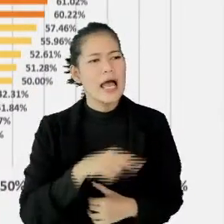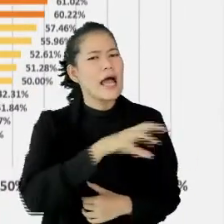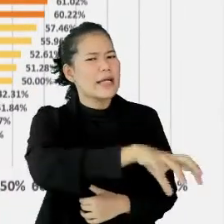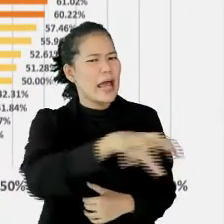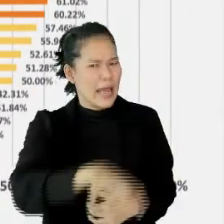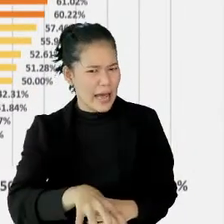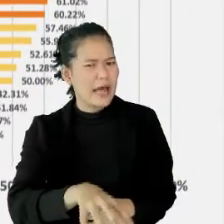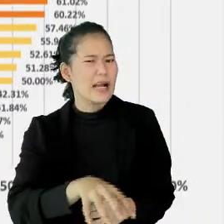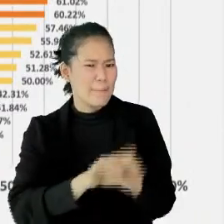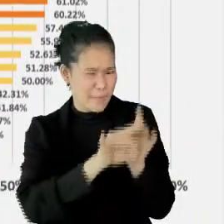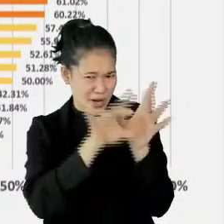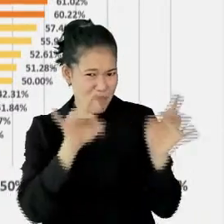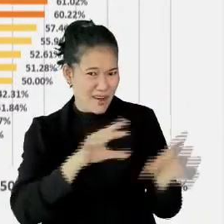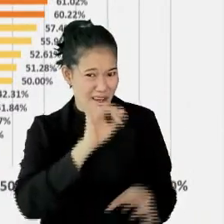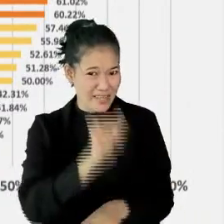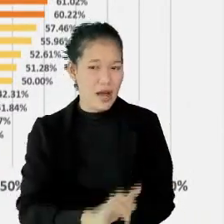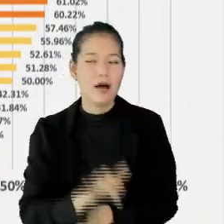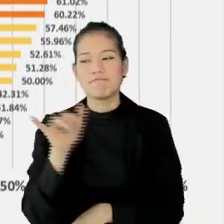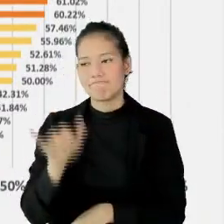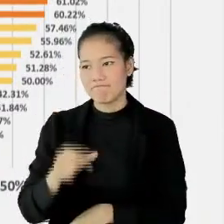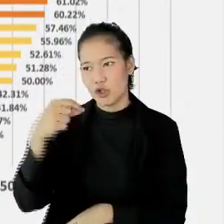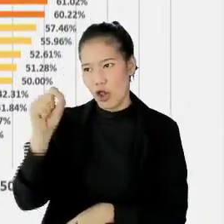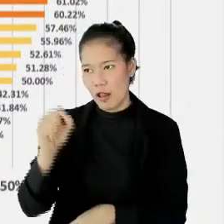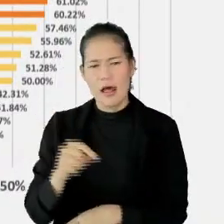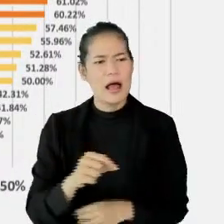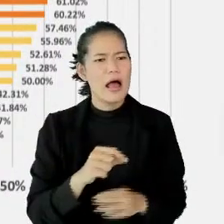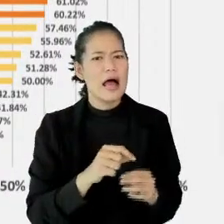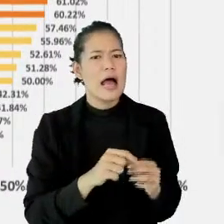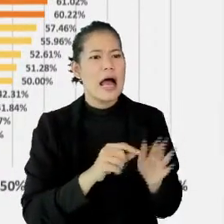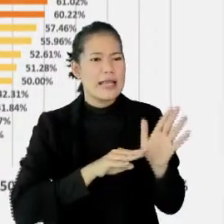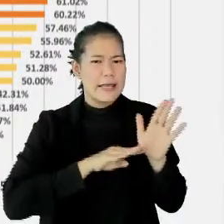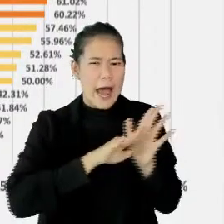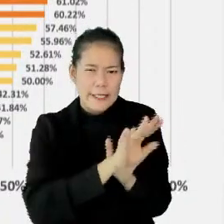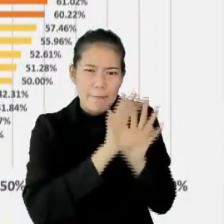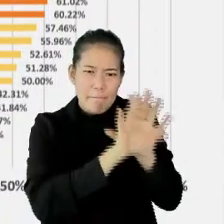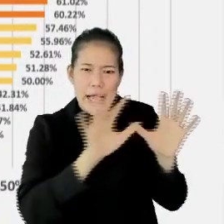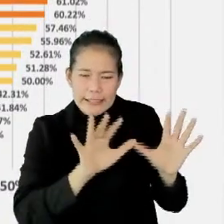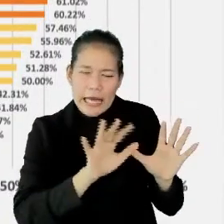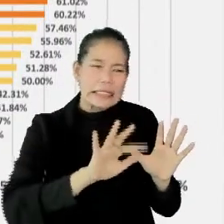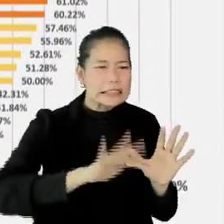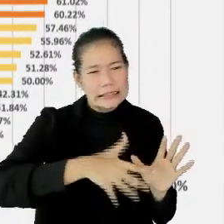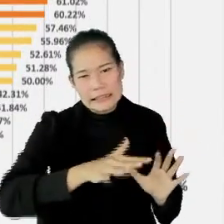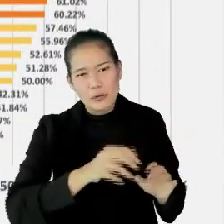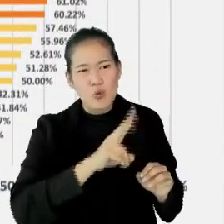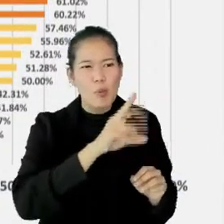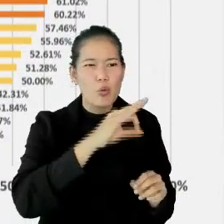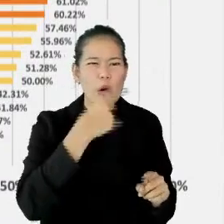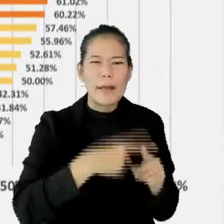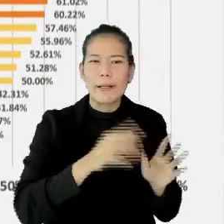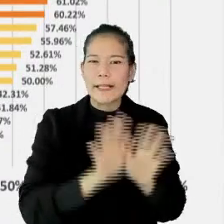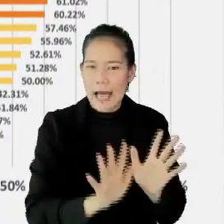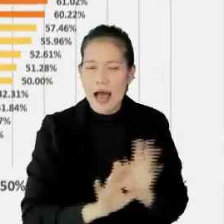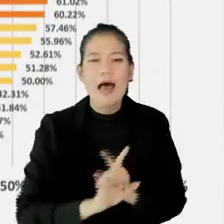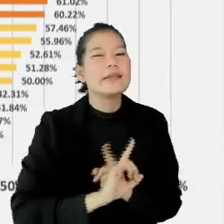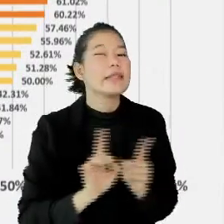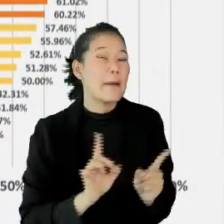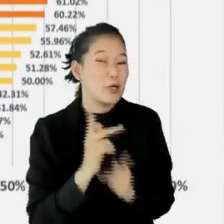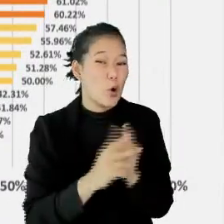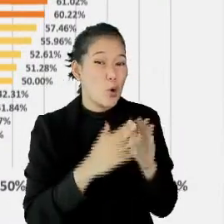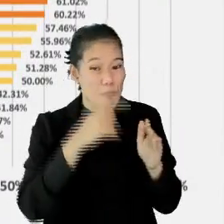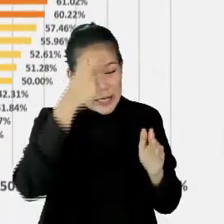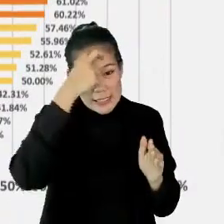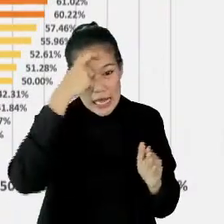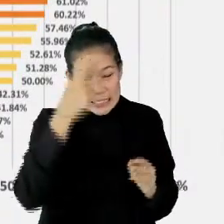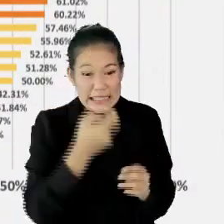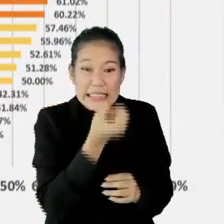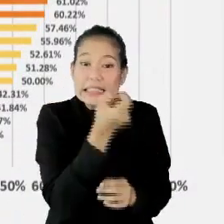bisa beda-beda ya, Dokter Dewi ya. Betul. Angkanya naik nggak banyak-banyak amat, mungkin nggak sampai 20 kali lipat. Tapi kalau memang rumah sakitnya